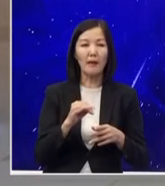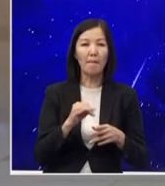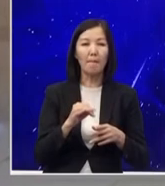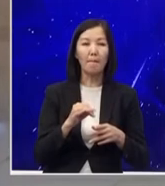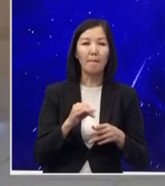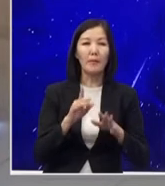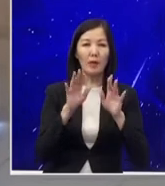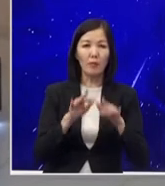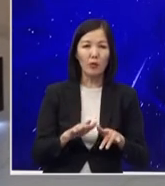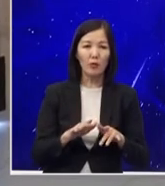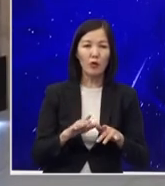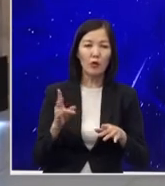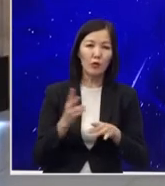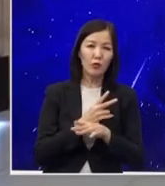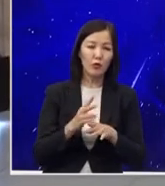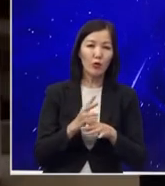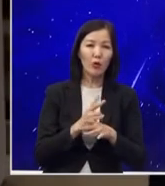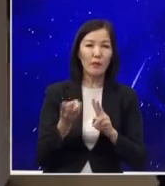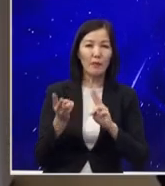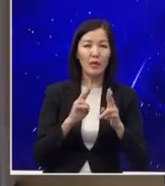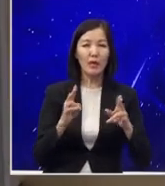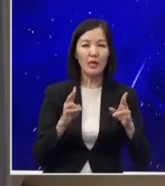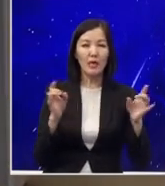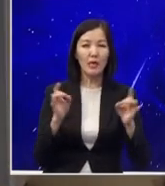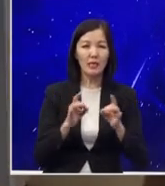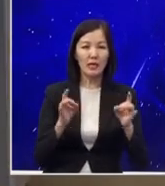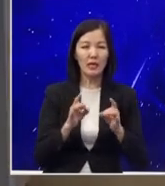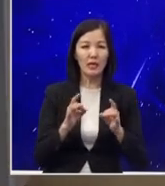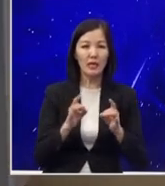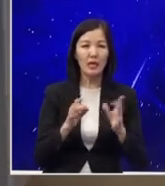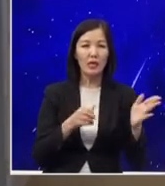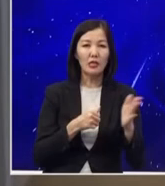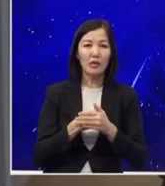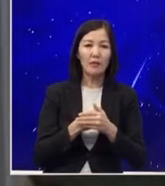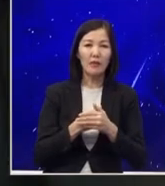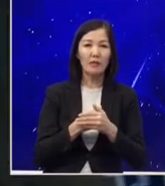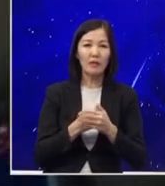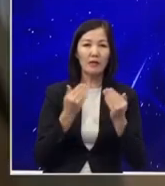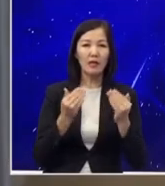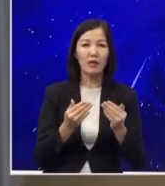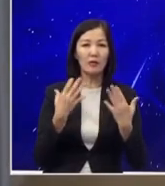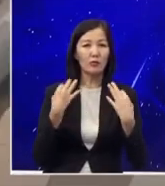бильярд, компьютерлік және түнгі клубтар, жабық алаңдағы балалар алаңы, аттракциондар мен